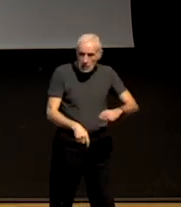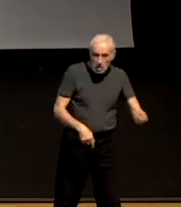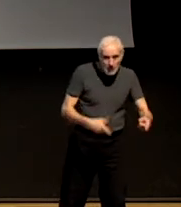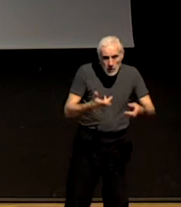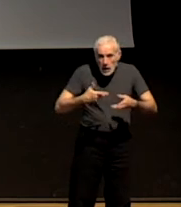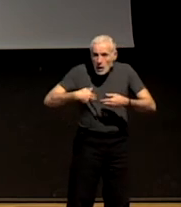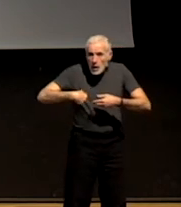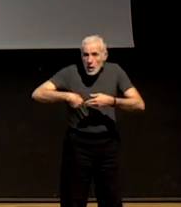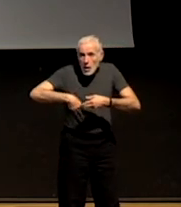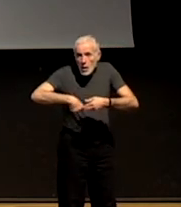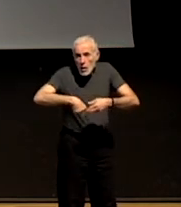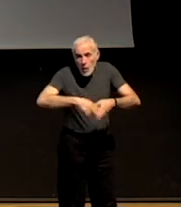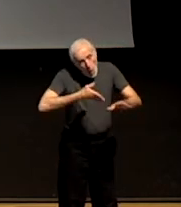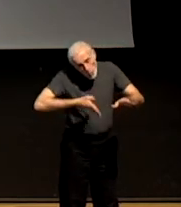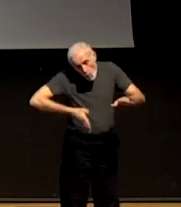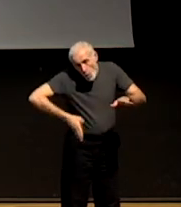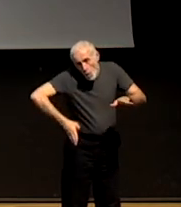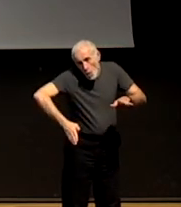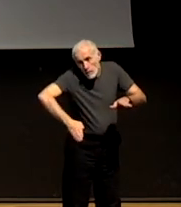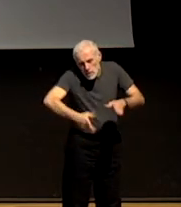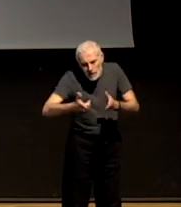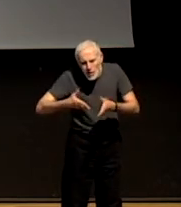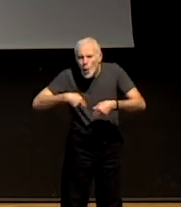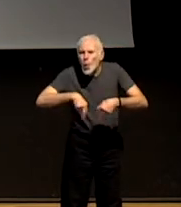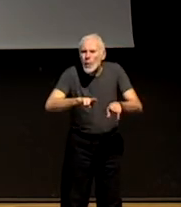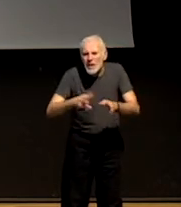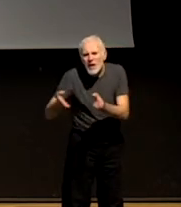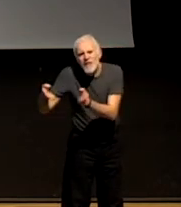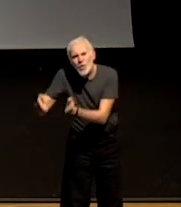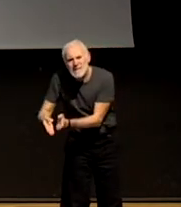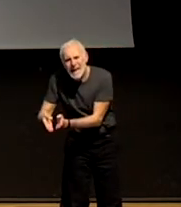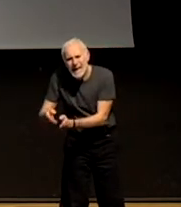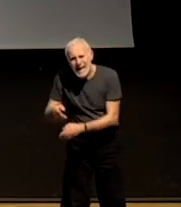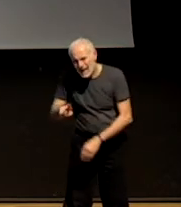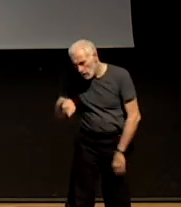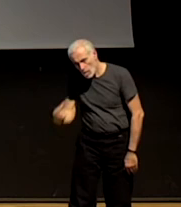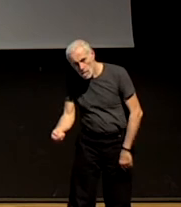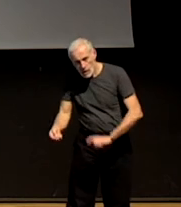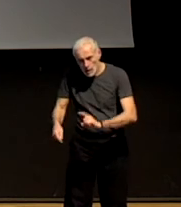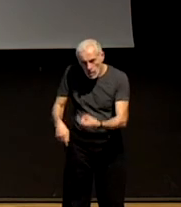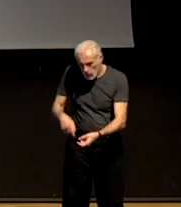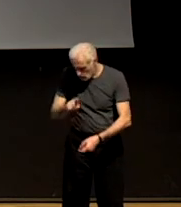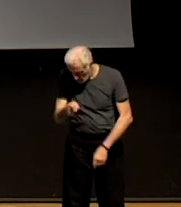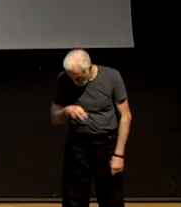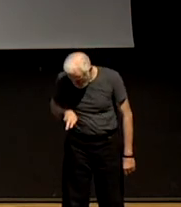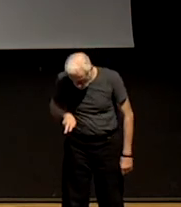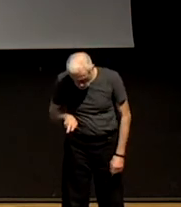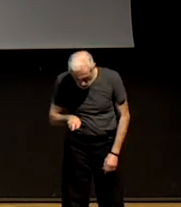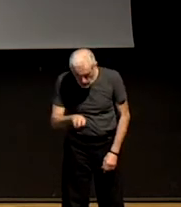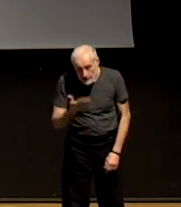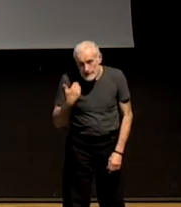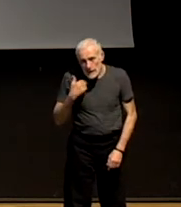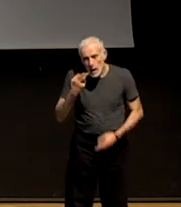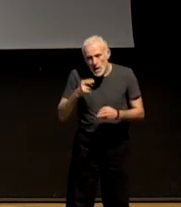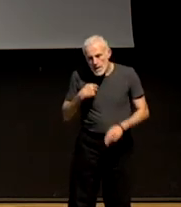longe dans les abords qui longe cette séance privée donc j'ai failli contracté la vo et cet automne mais